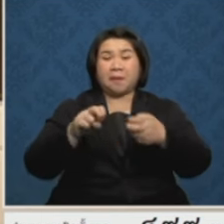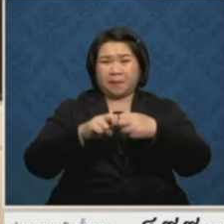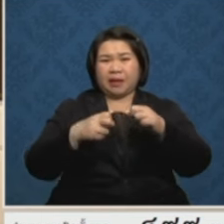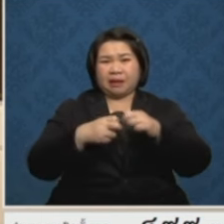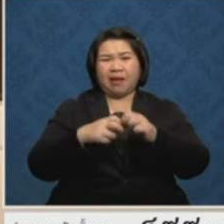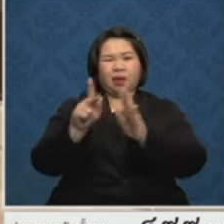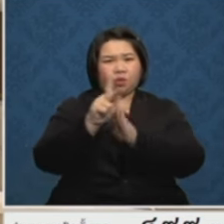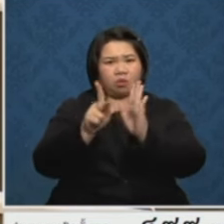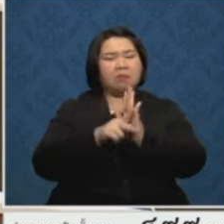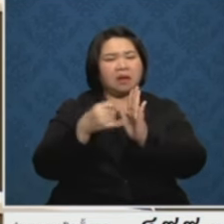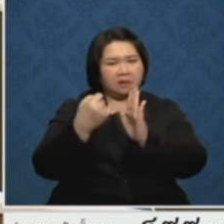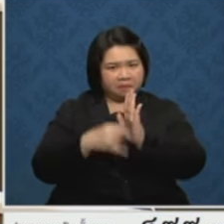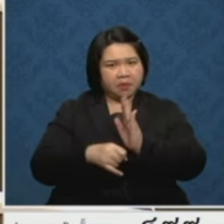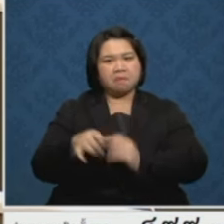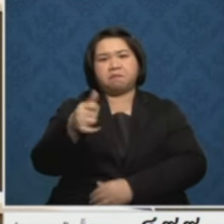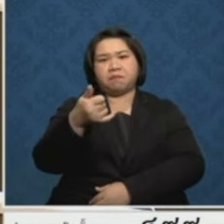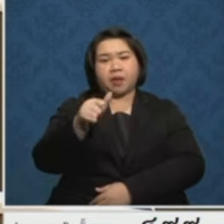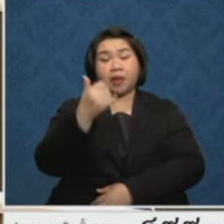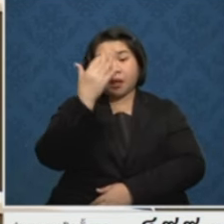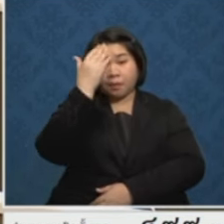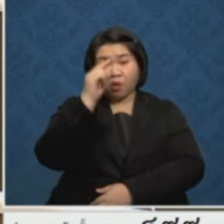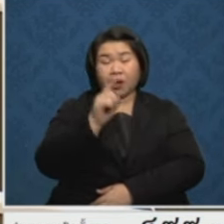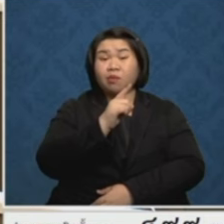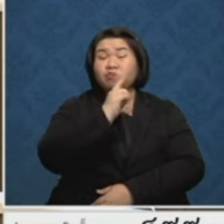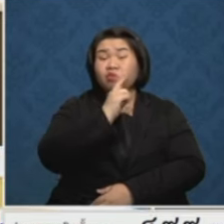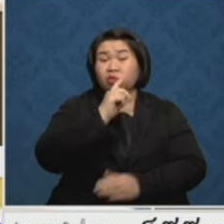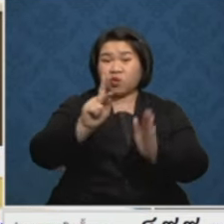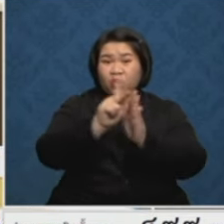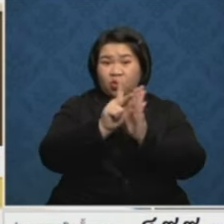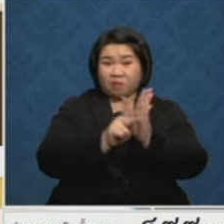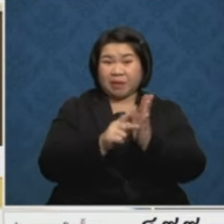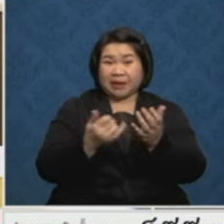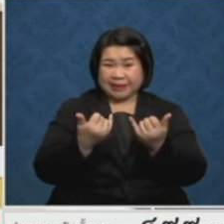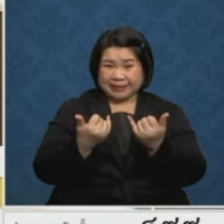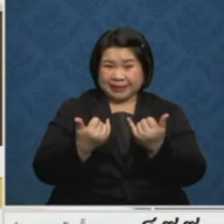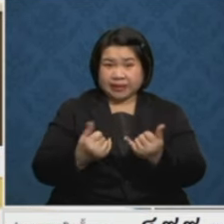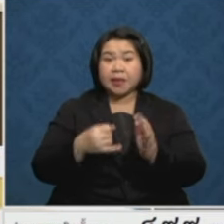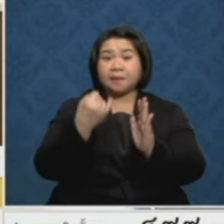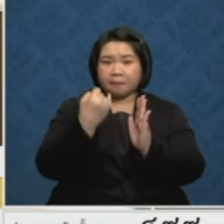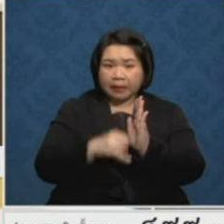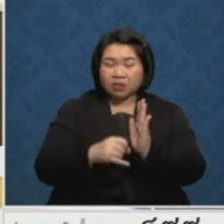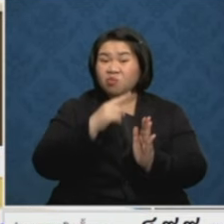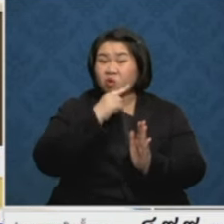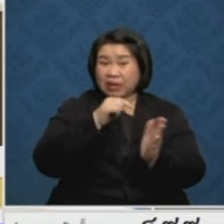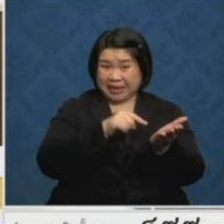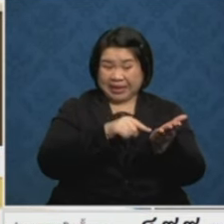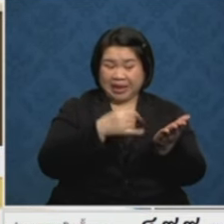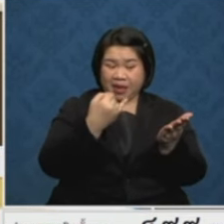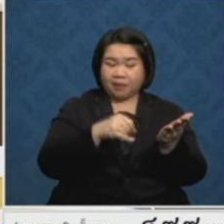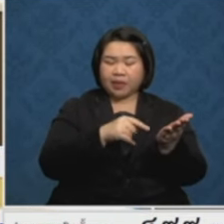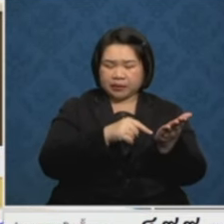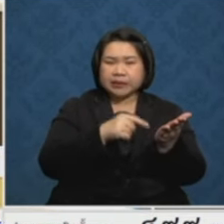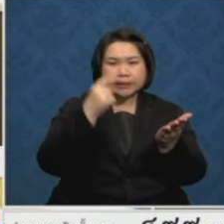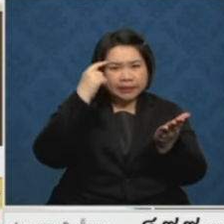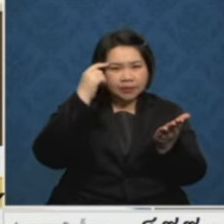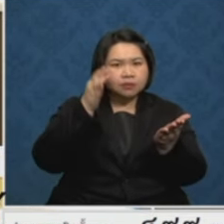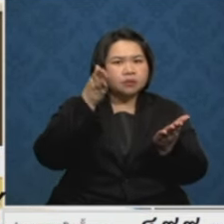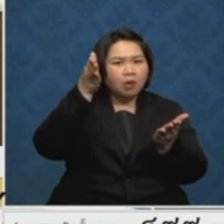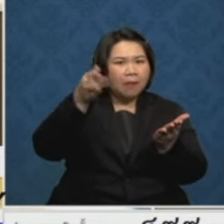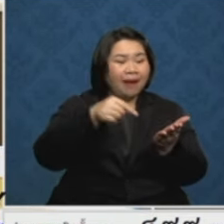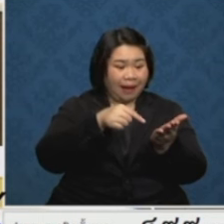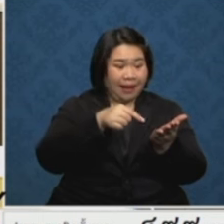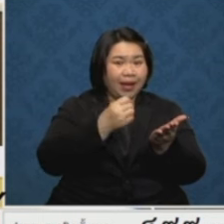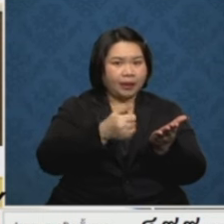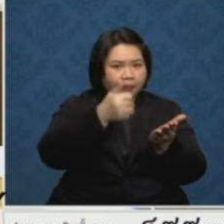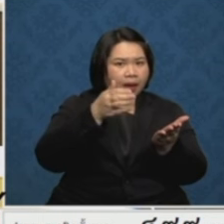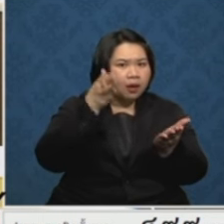ทำผิดกฎหมายนะคะซึ่งการทำผิดกฎหมายในครั้งนี้ถ้าสามารถทำต่อไปได้เนี่ยมันจะสร้างบรรทัดฐานที่ผิด